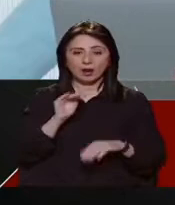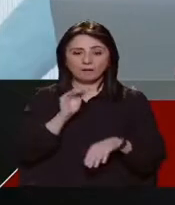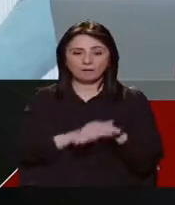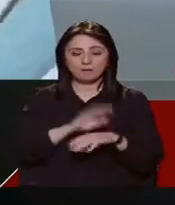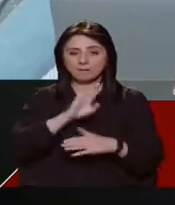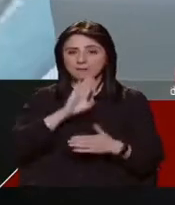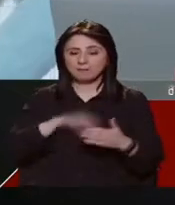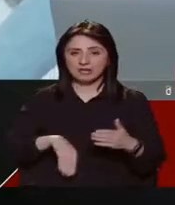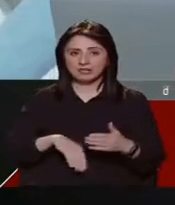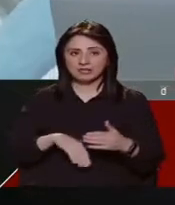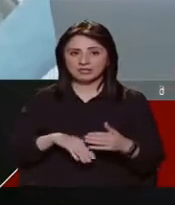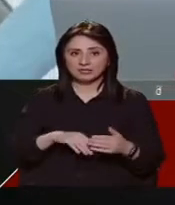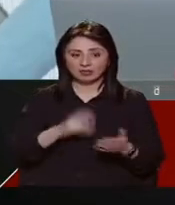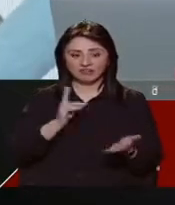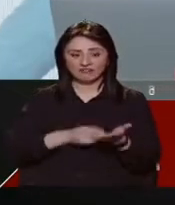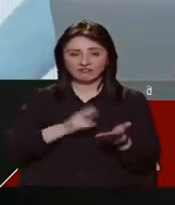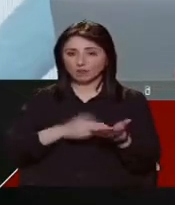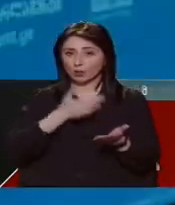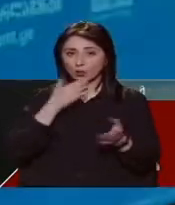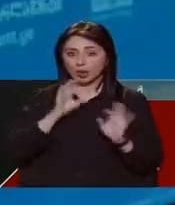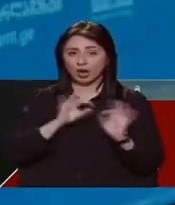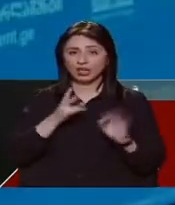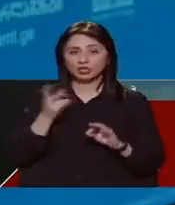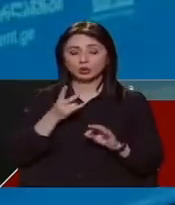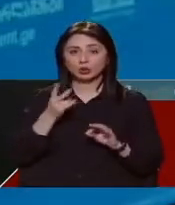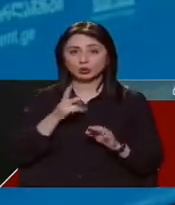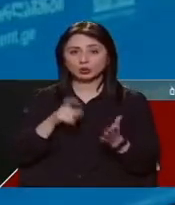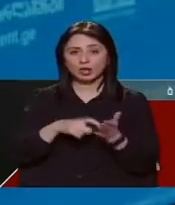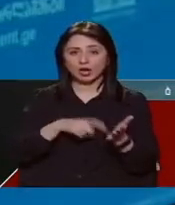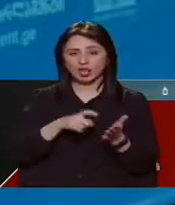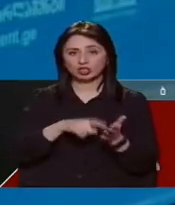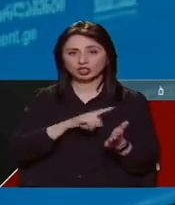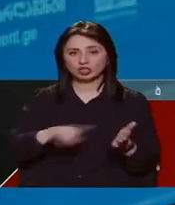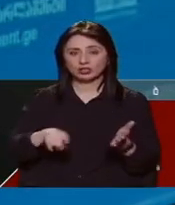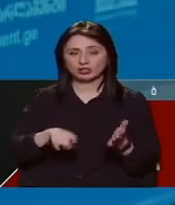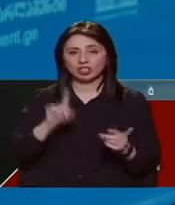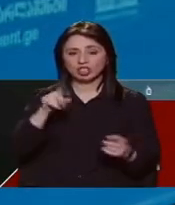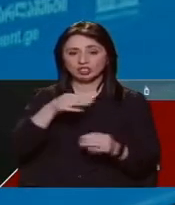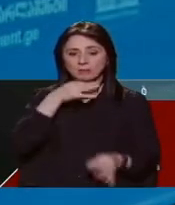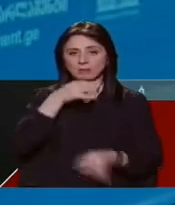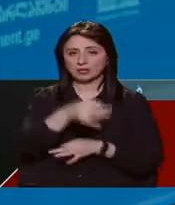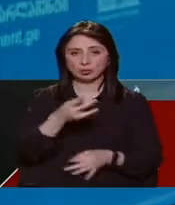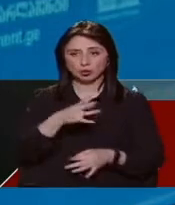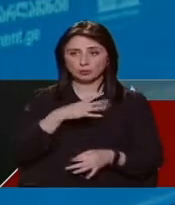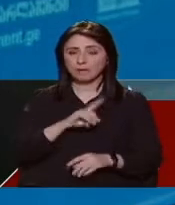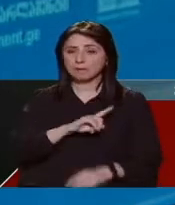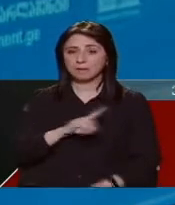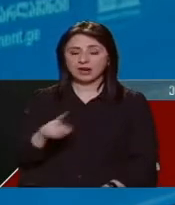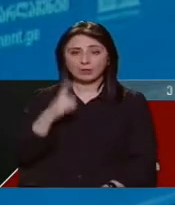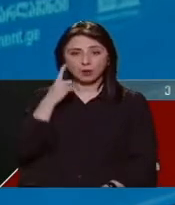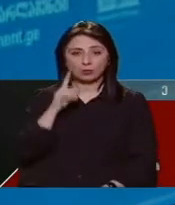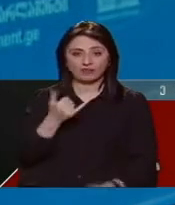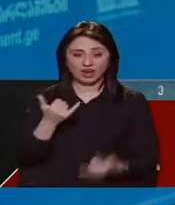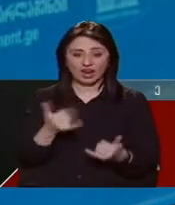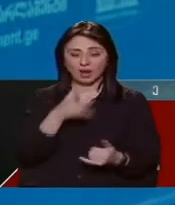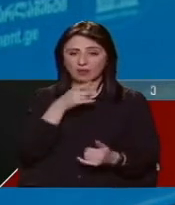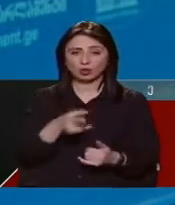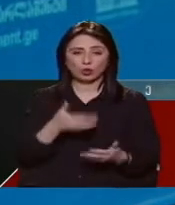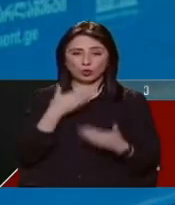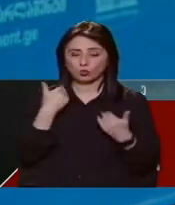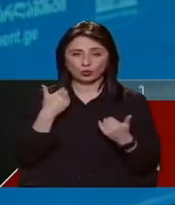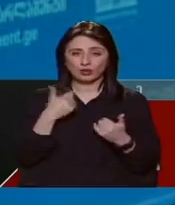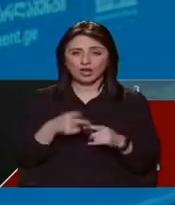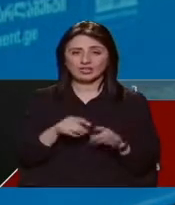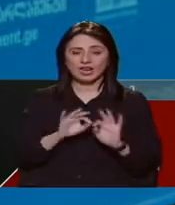უარგუმენტო და დაუმტკიცებელი განცხადებები უნდა გაირჩეს და შესაბამისი პასუხი უნდა გაეცეთ, მაგრამ გონია, რომ ახლა ამის დრო არ არის